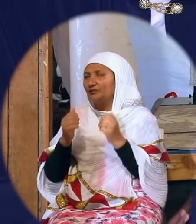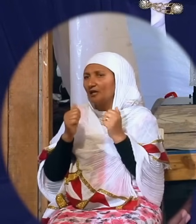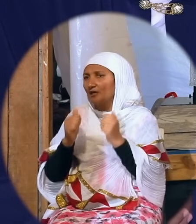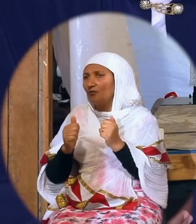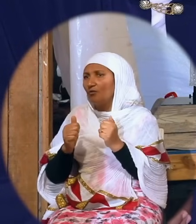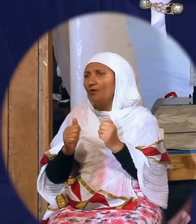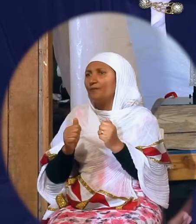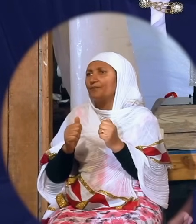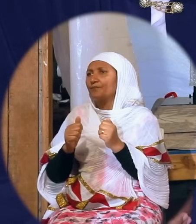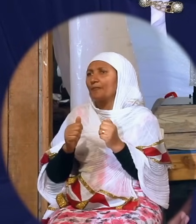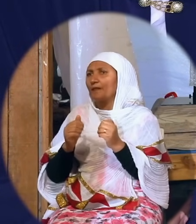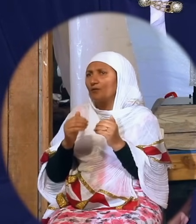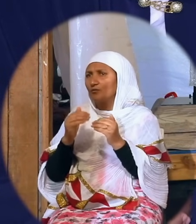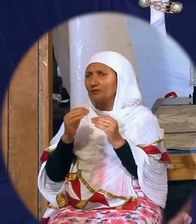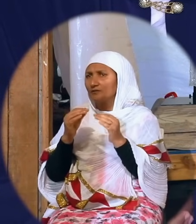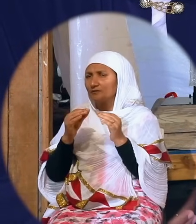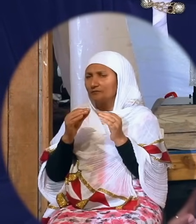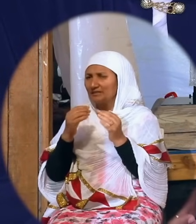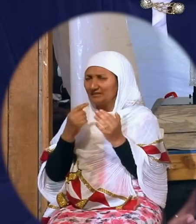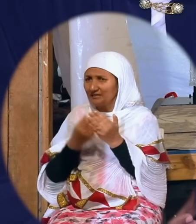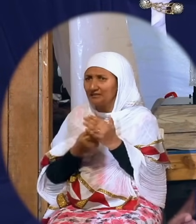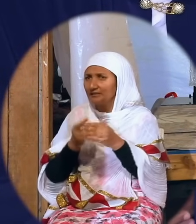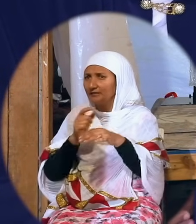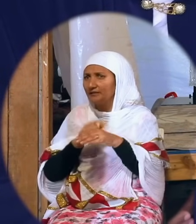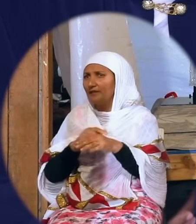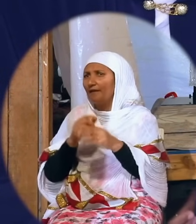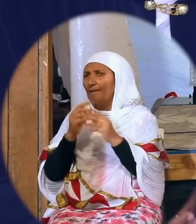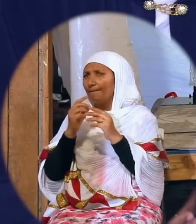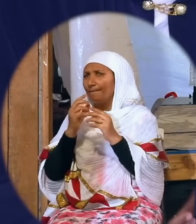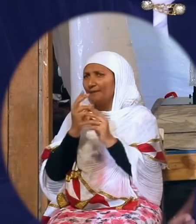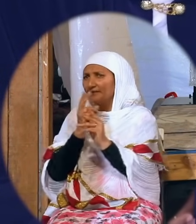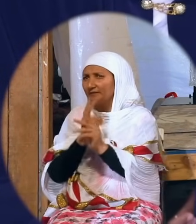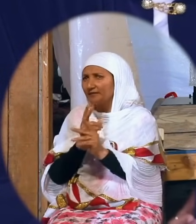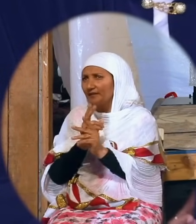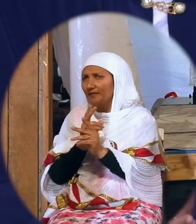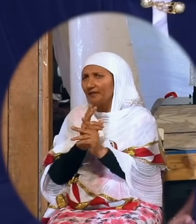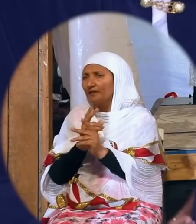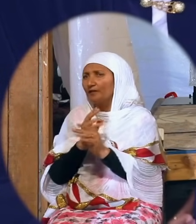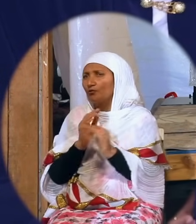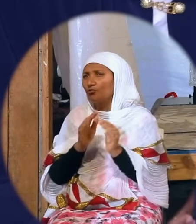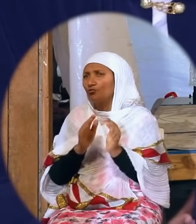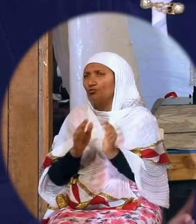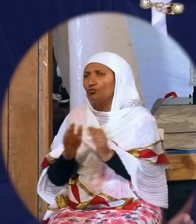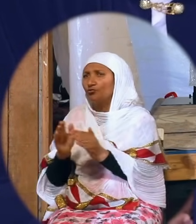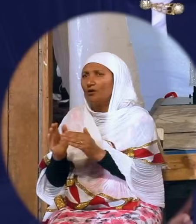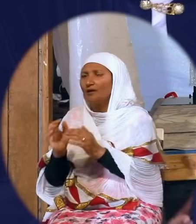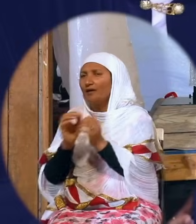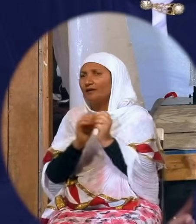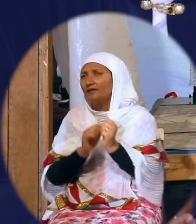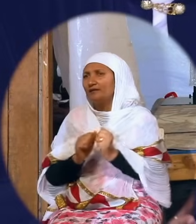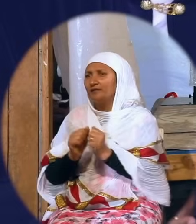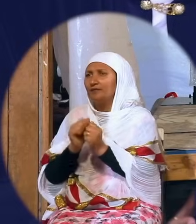ግድም የሚያጊዜ ነው እና ያጊዜ በጥንቃቄ ከልጆቹ ጋር ተግባቦት የኮሙኒኬሽን ከሌለ